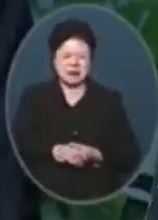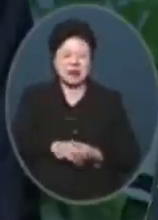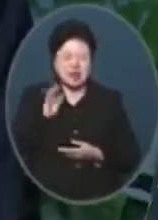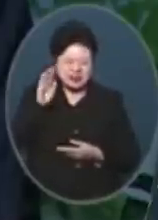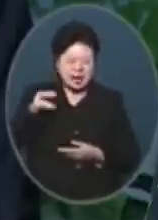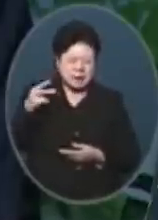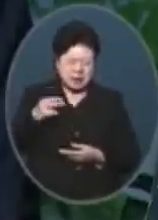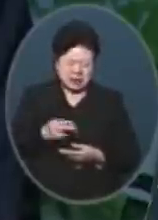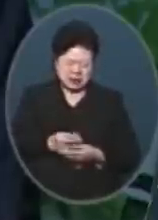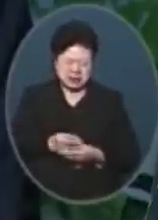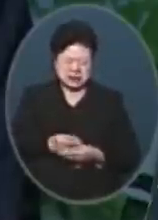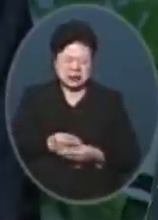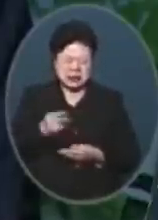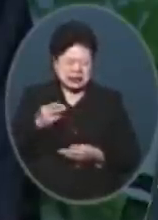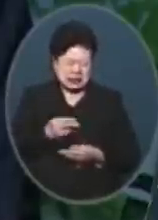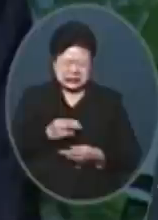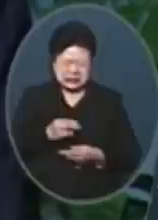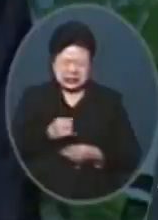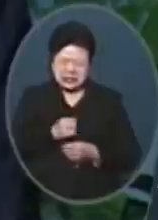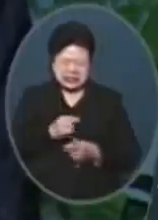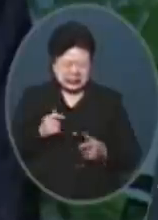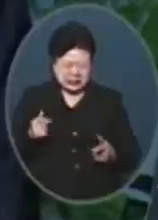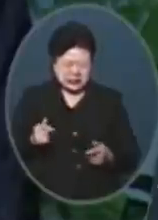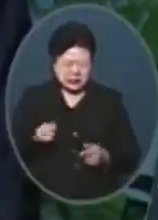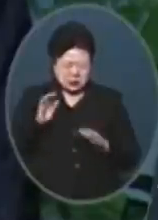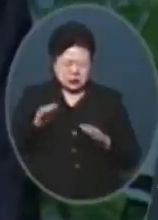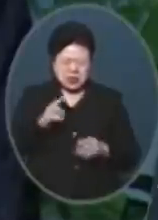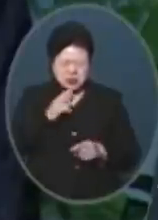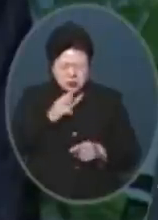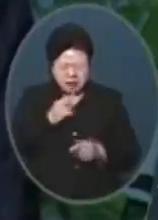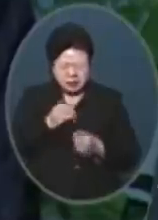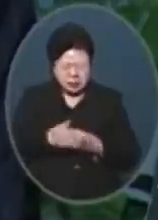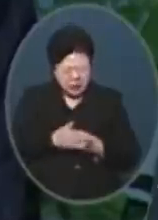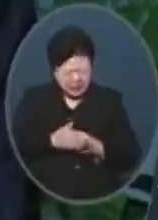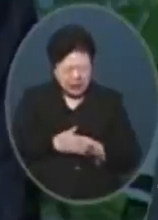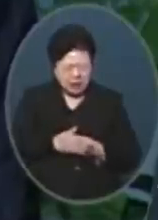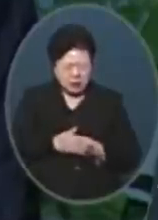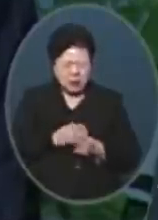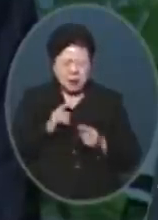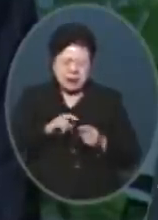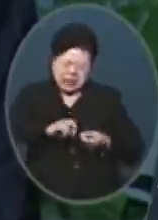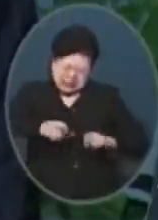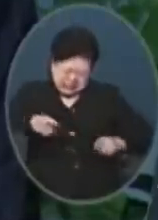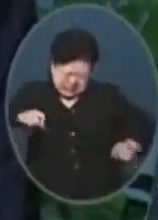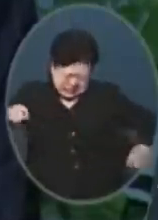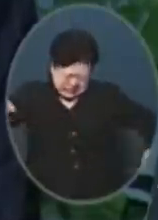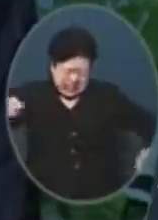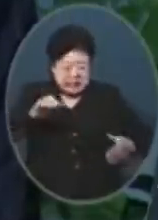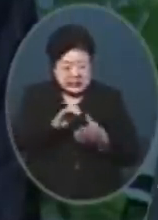다음엔 다시 안 그럴 테니까 오늘은 도와주세요 그런